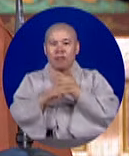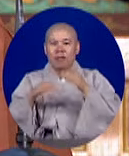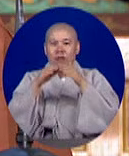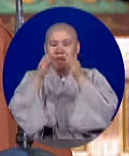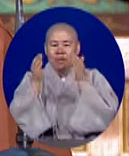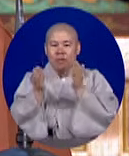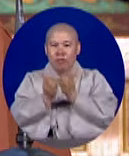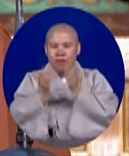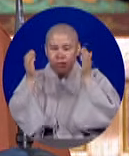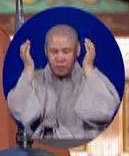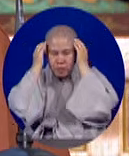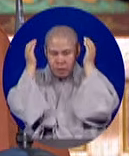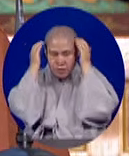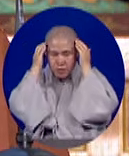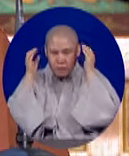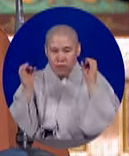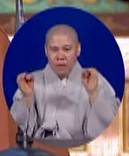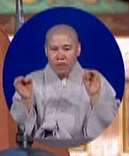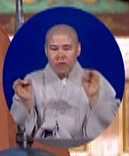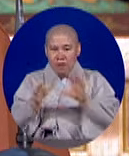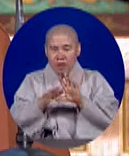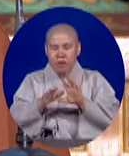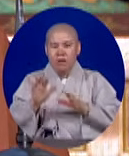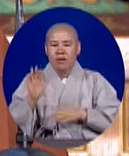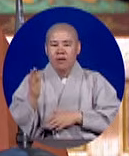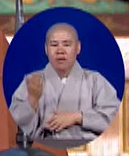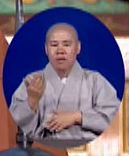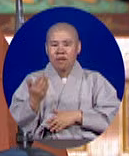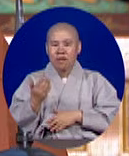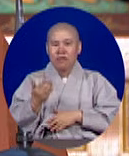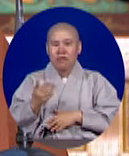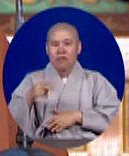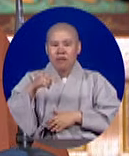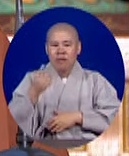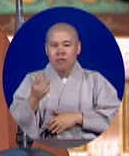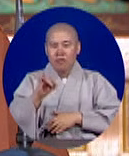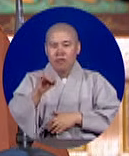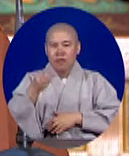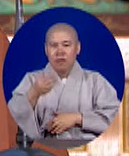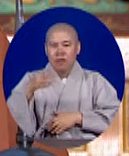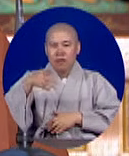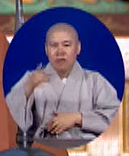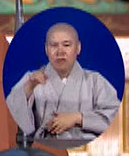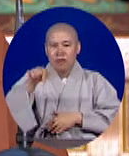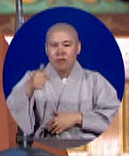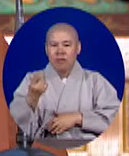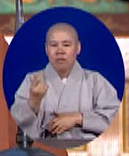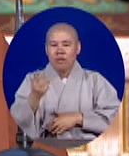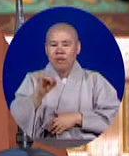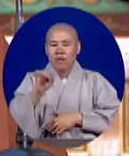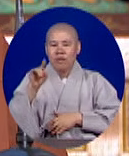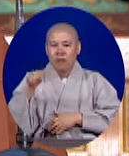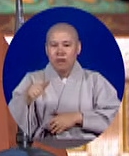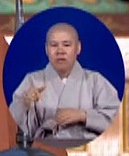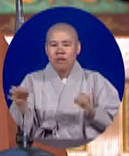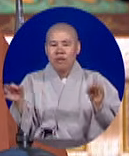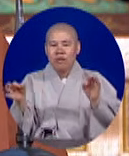모든 고통에서 벗어난다. 이게 도일체고액이거든요. 일체고액에서 벗어난다.